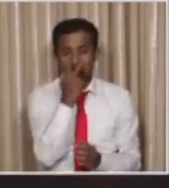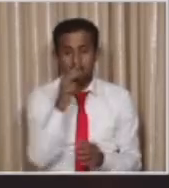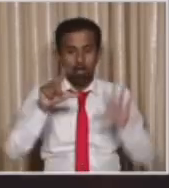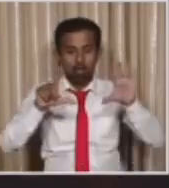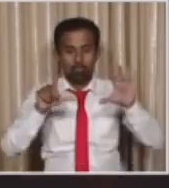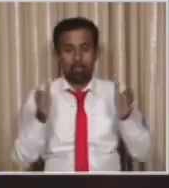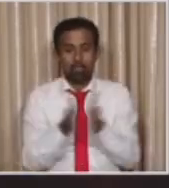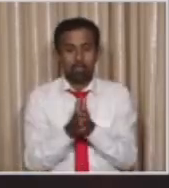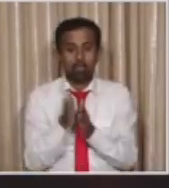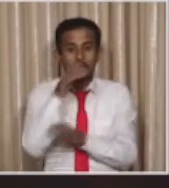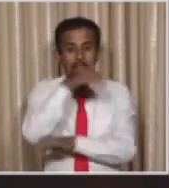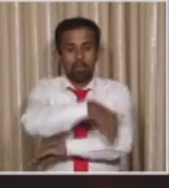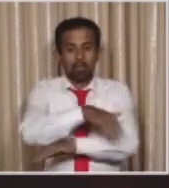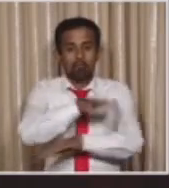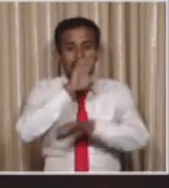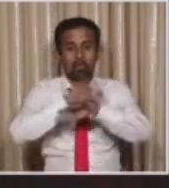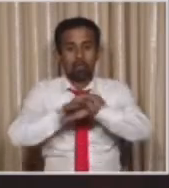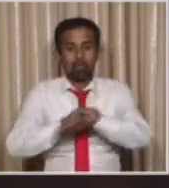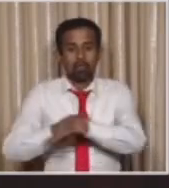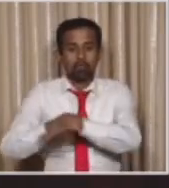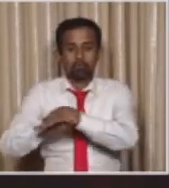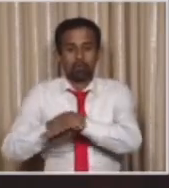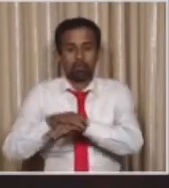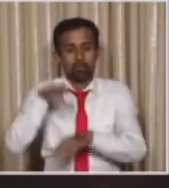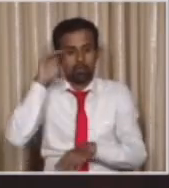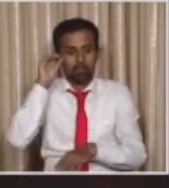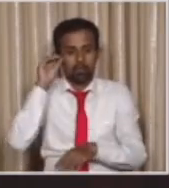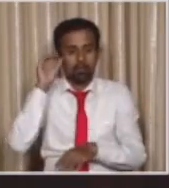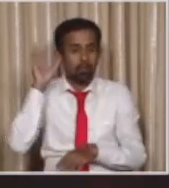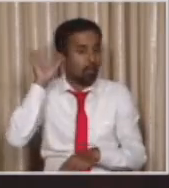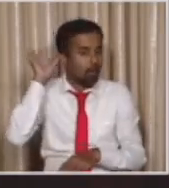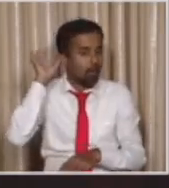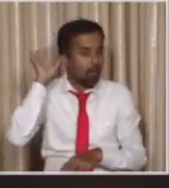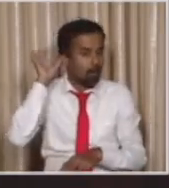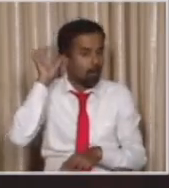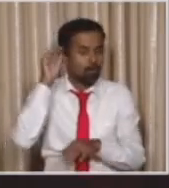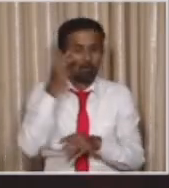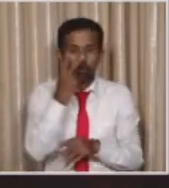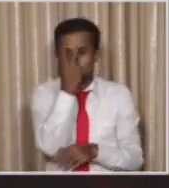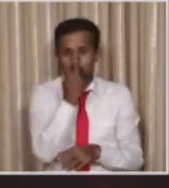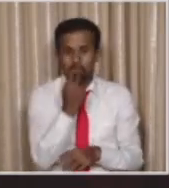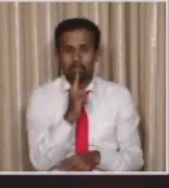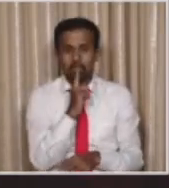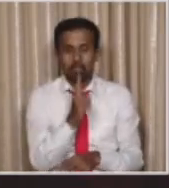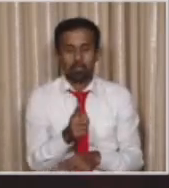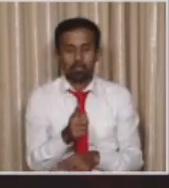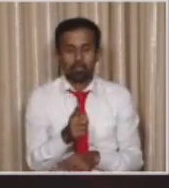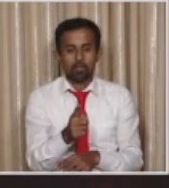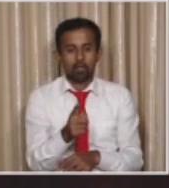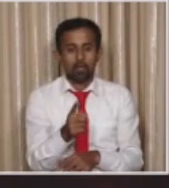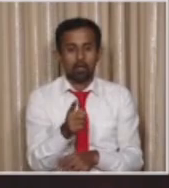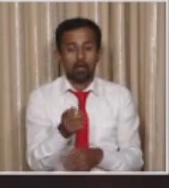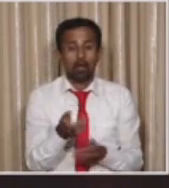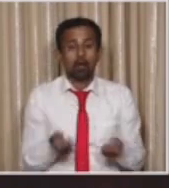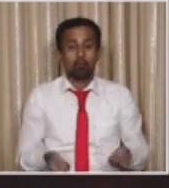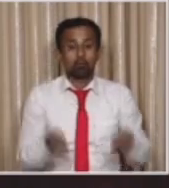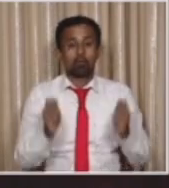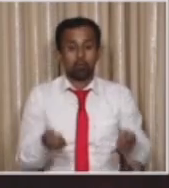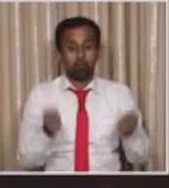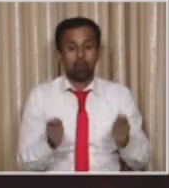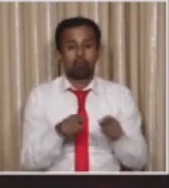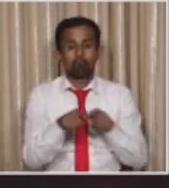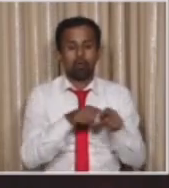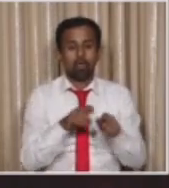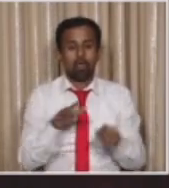වෙලා ඇතාව තේරුම් ගන්න උත්සාහ කරනවා. කන අල්ලන අන්ධයා කියනවා ඇතා කුල්ලක් වගේ කියලා.